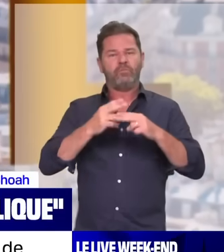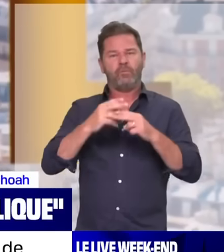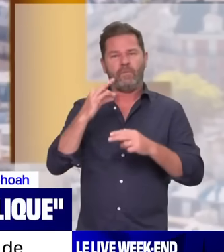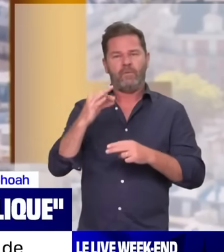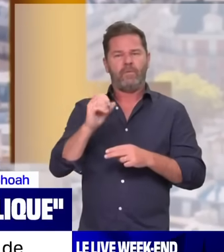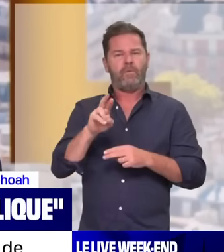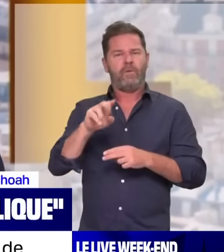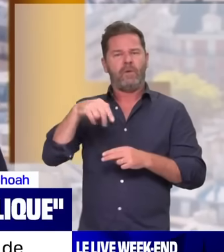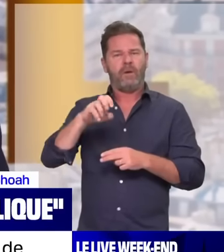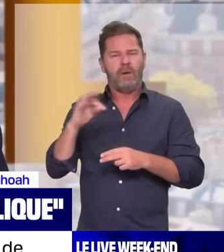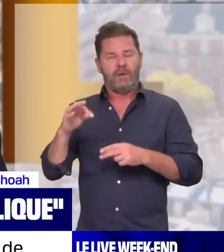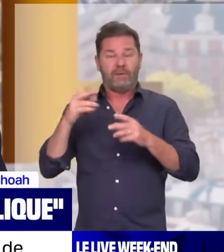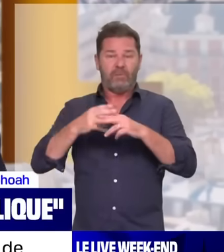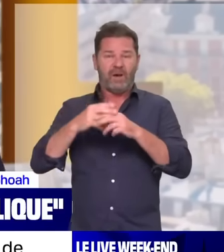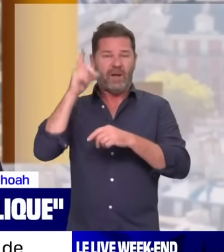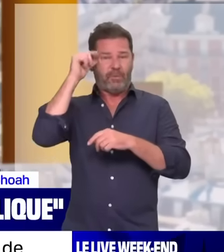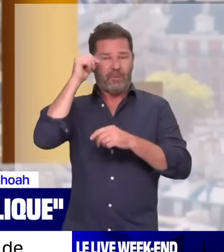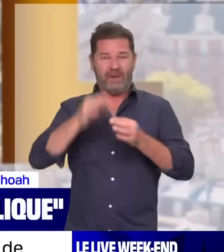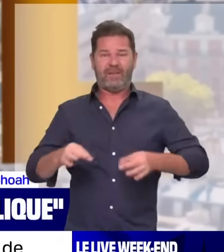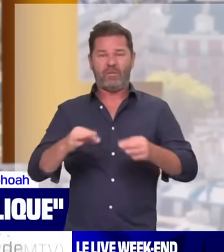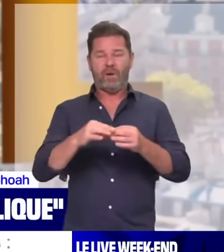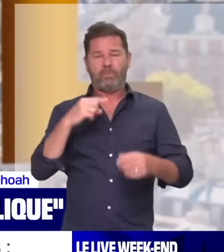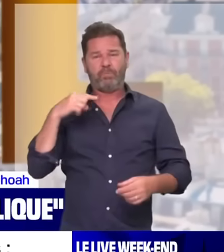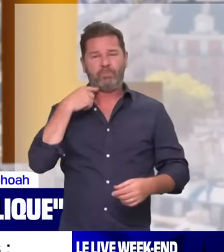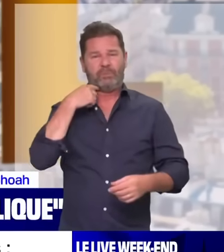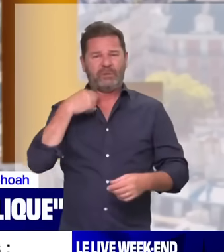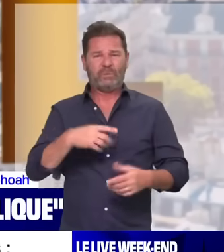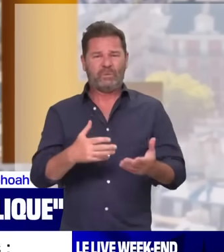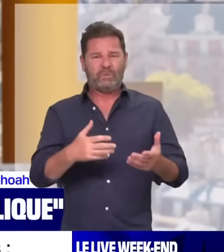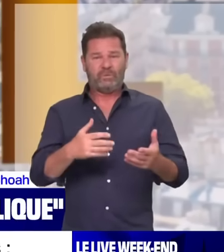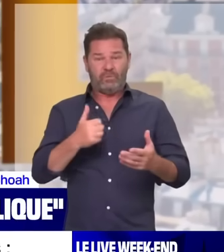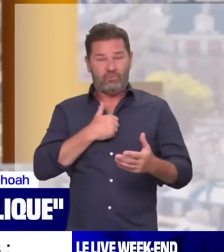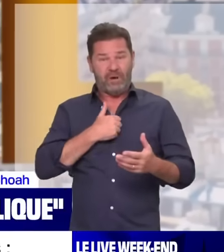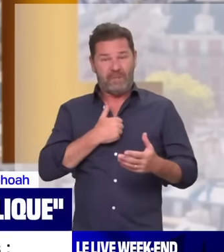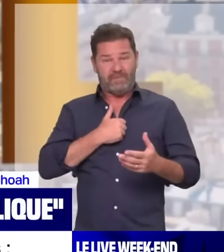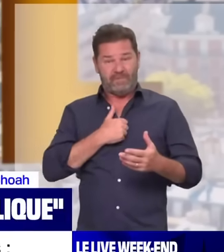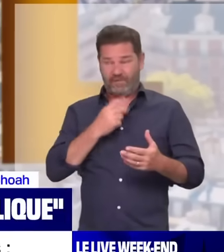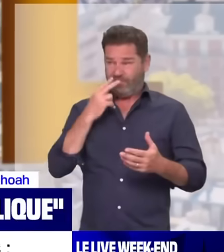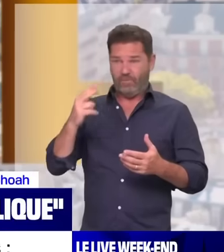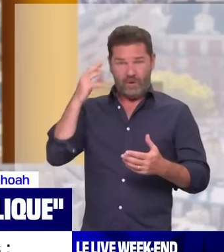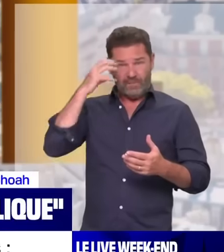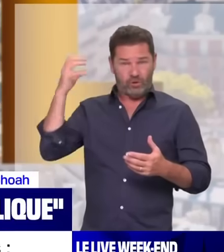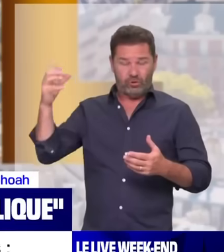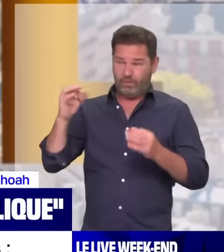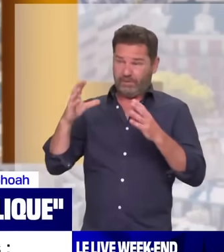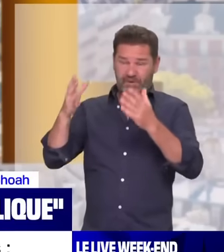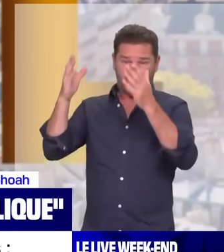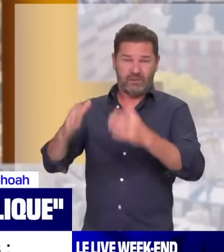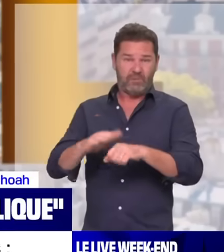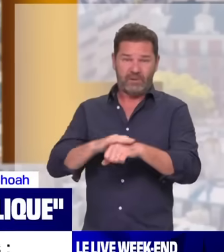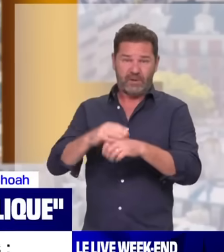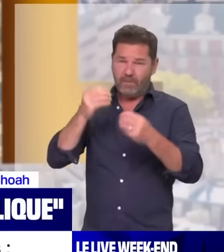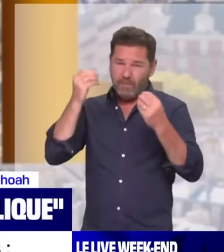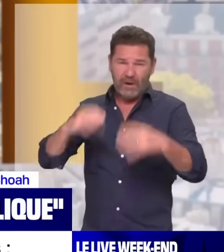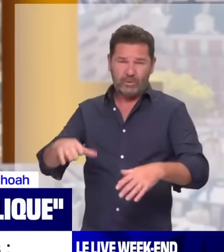République moi à titre personnel je considère que Jean-Luc Mélenchon est un homme politique perdu de la République et